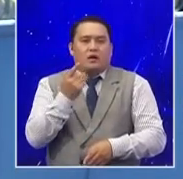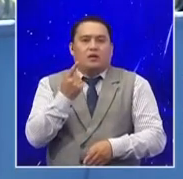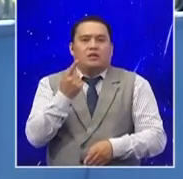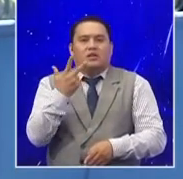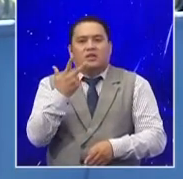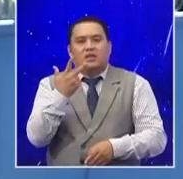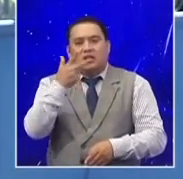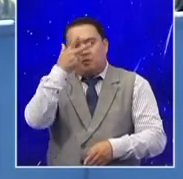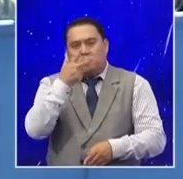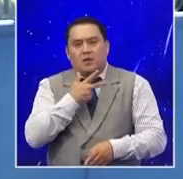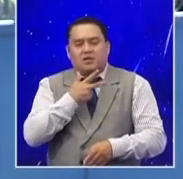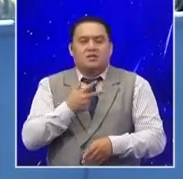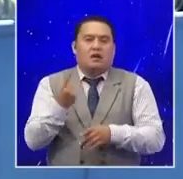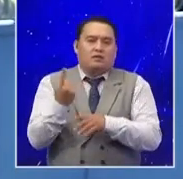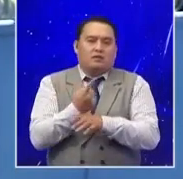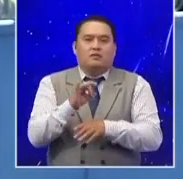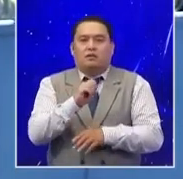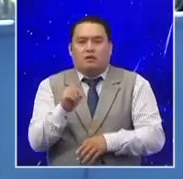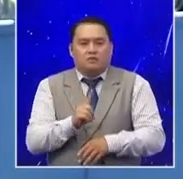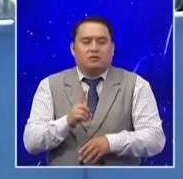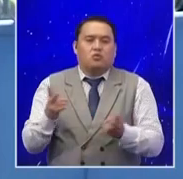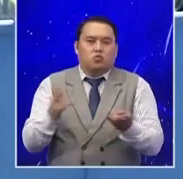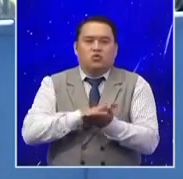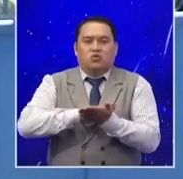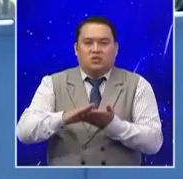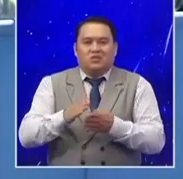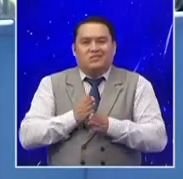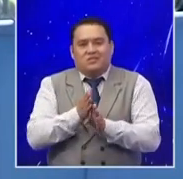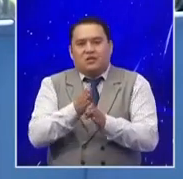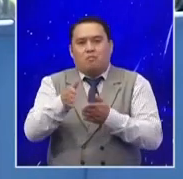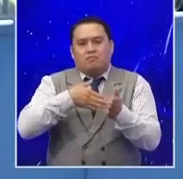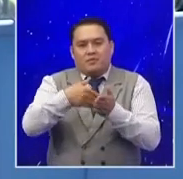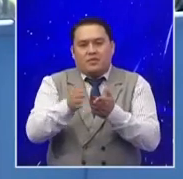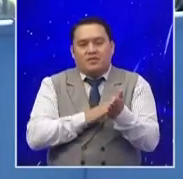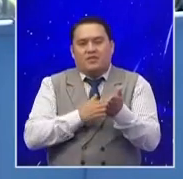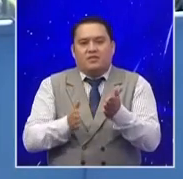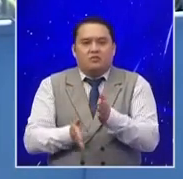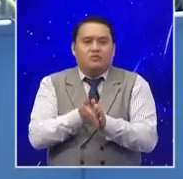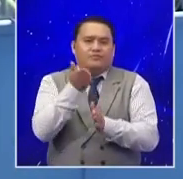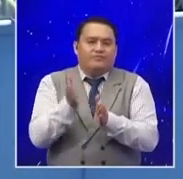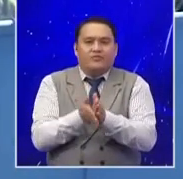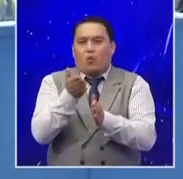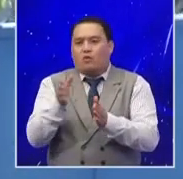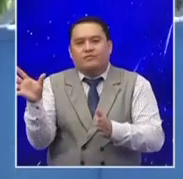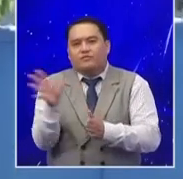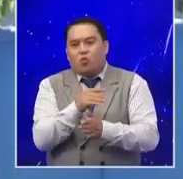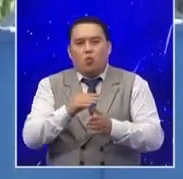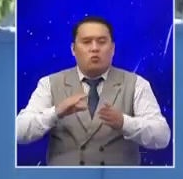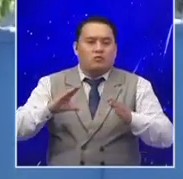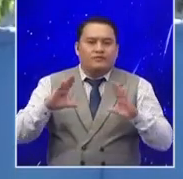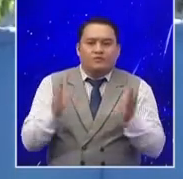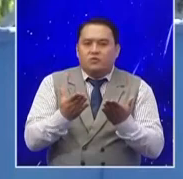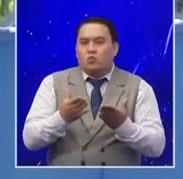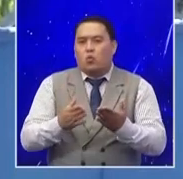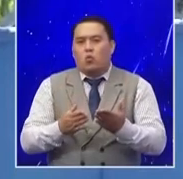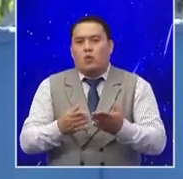раза в три месяца. Также необходимо замазать щели, побелить, посмотреть, в каком состоянии